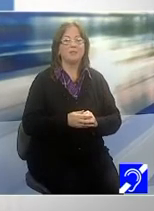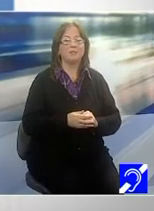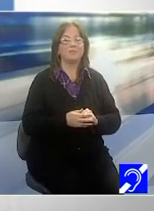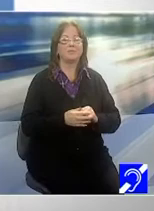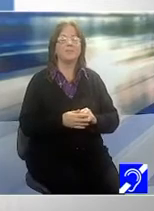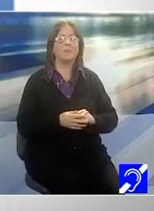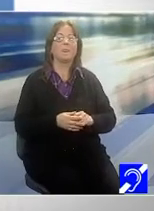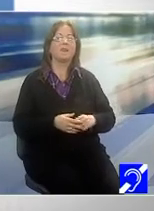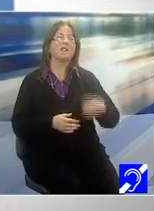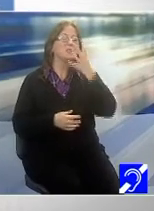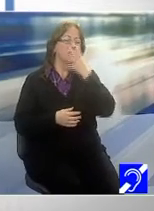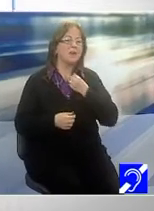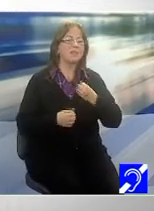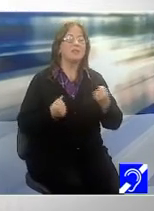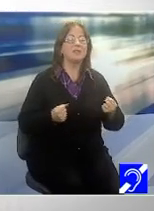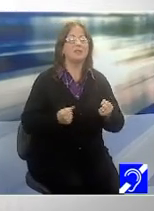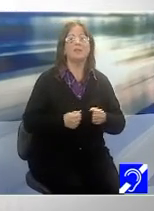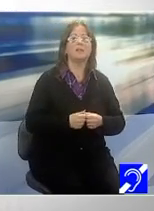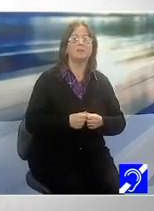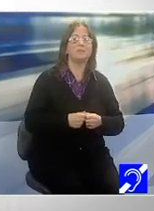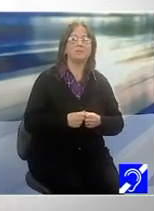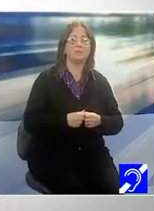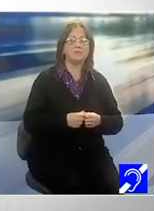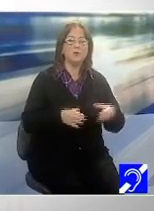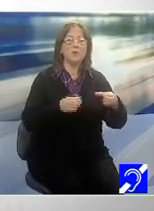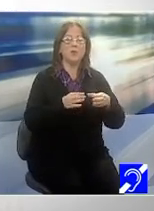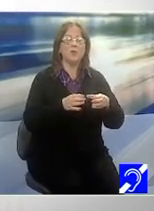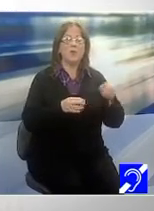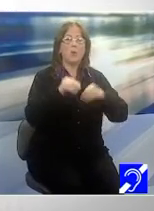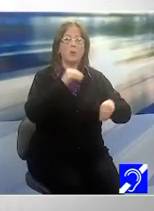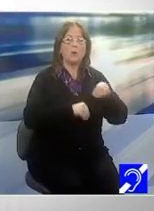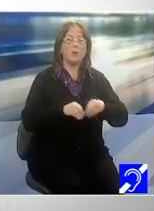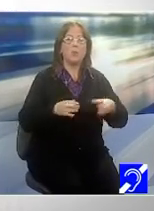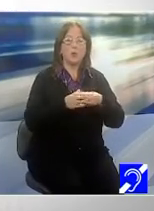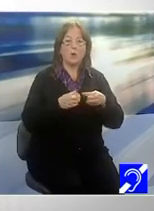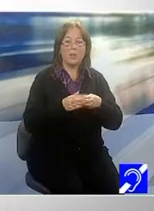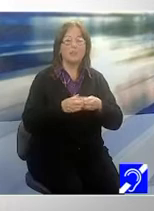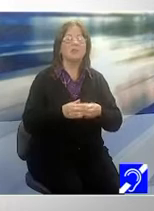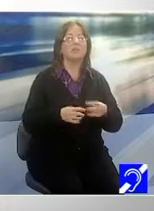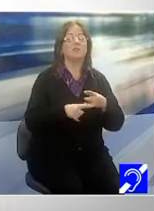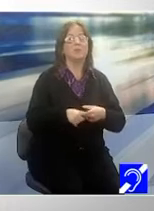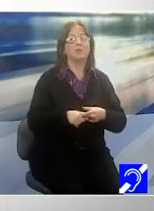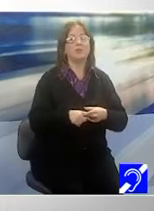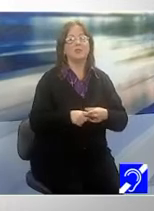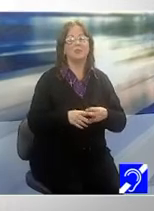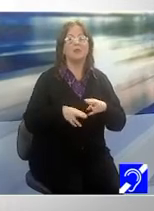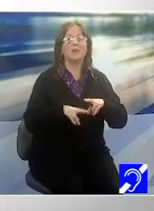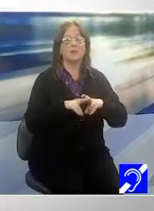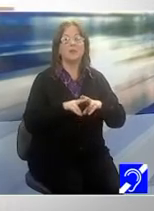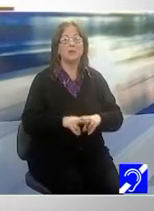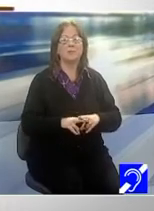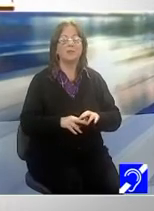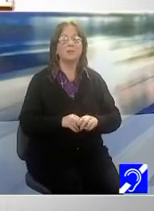și semnele de întrebare legate de integritatea administrației din țară rămân punctele de pornire și în ultima variantă a programului de guvernare, a